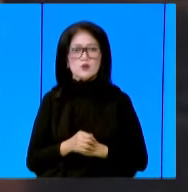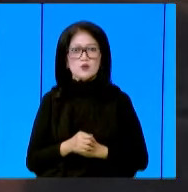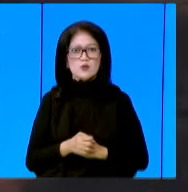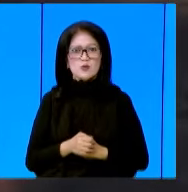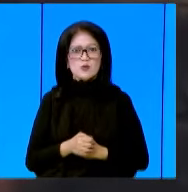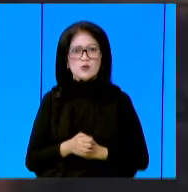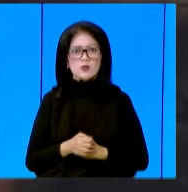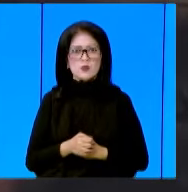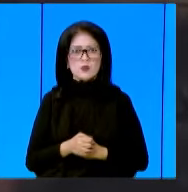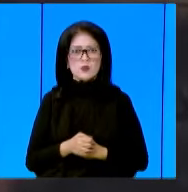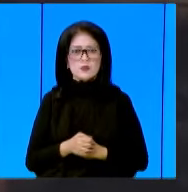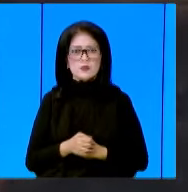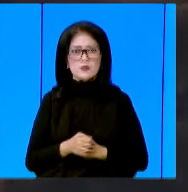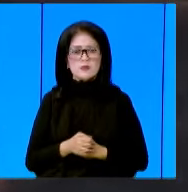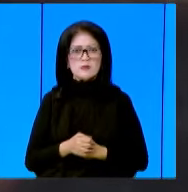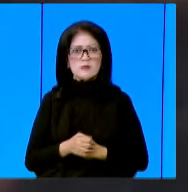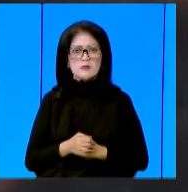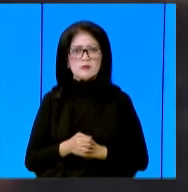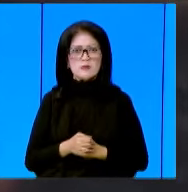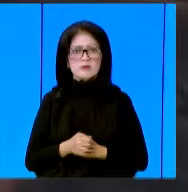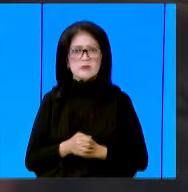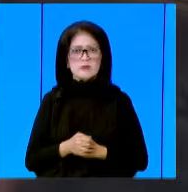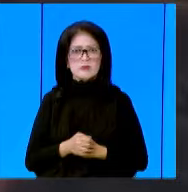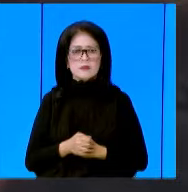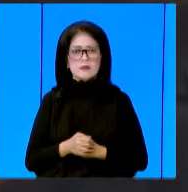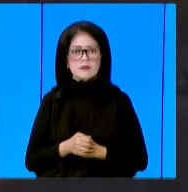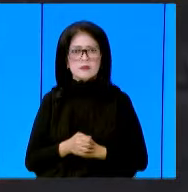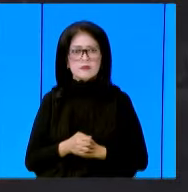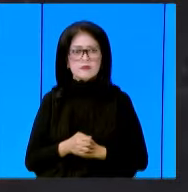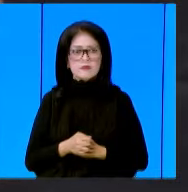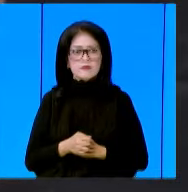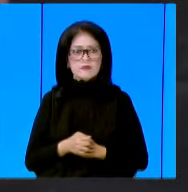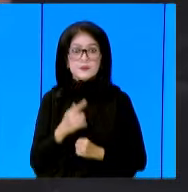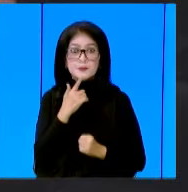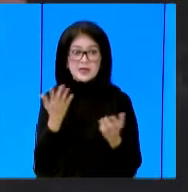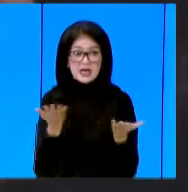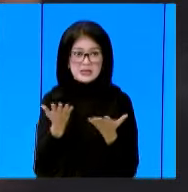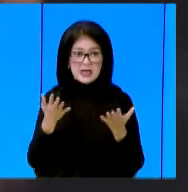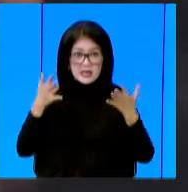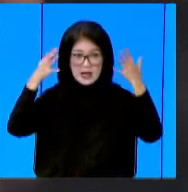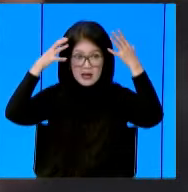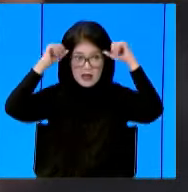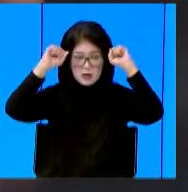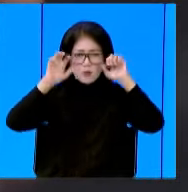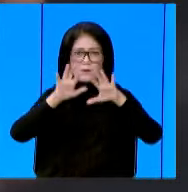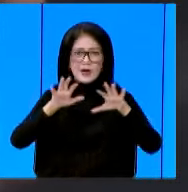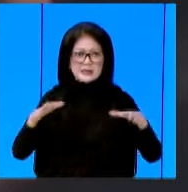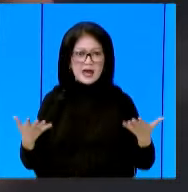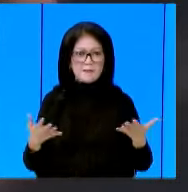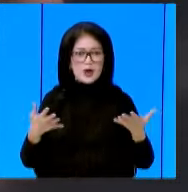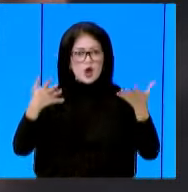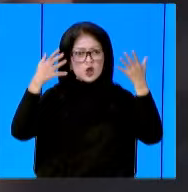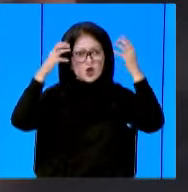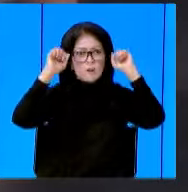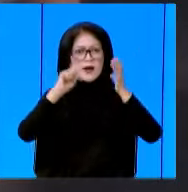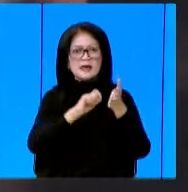Enggak naksir gitu? Enggak. Ada kelebihan, ini jenis ada kambing apa aja, Pak, yang biasanya di... Yang biasanya domba. Domba jenis apa?